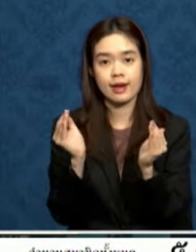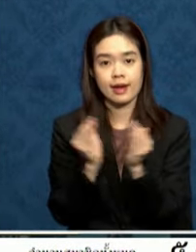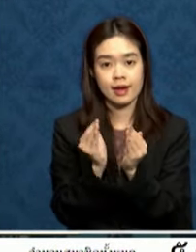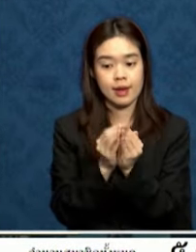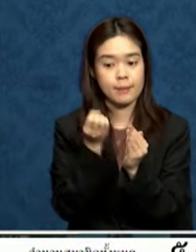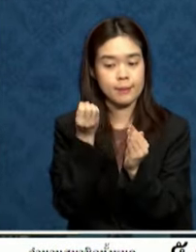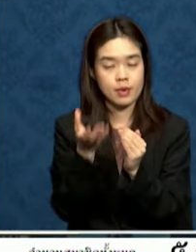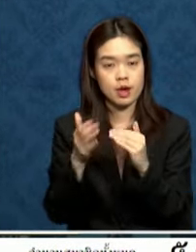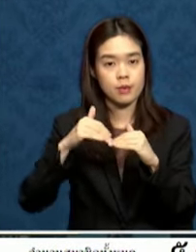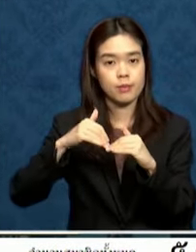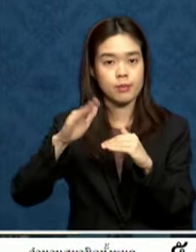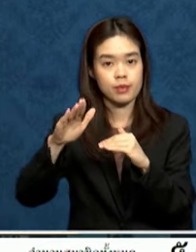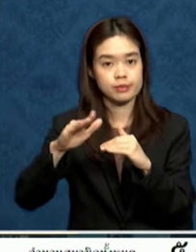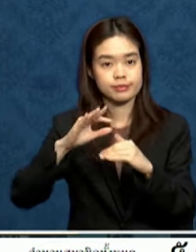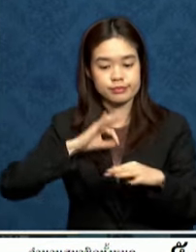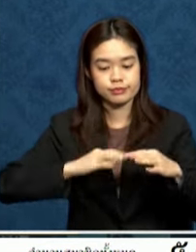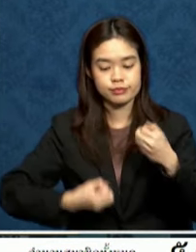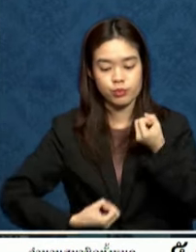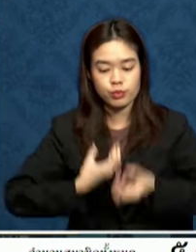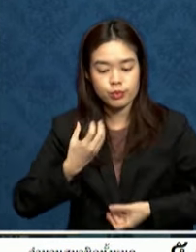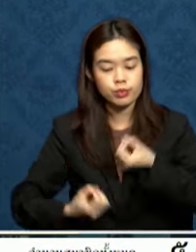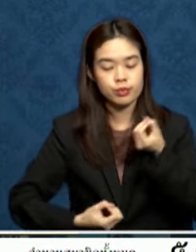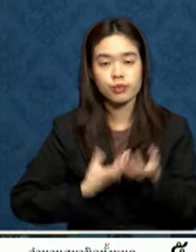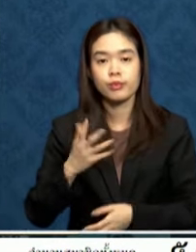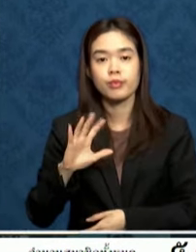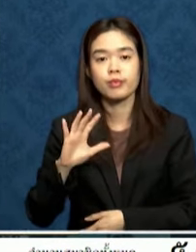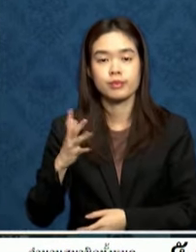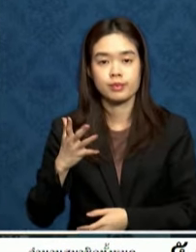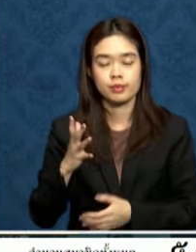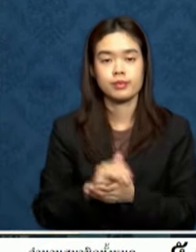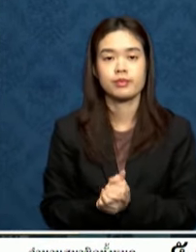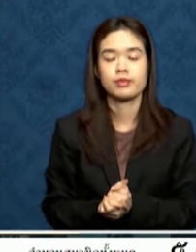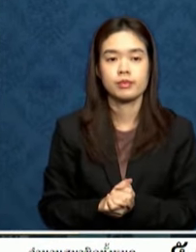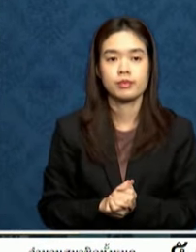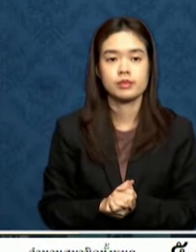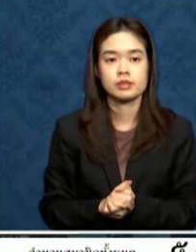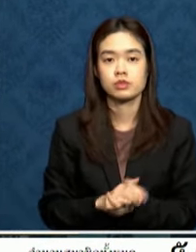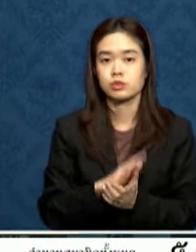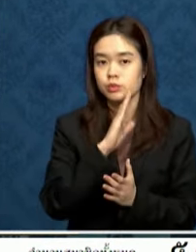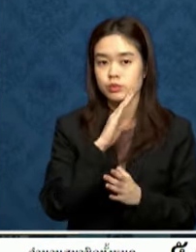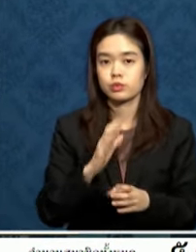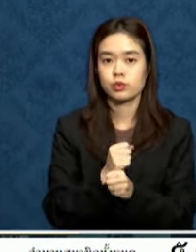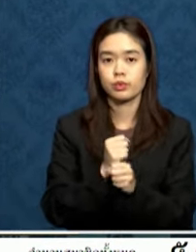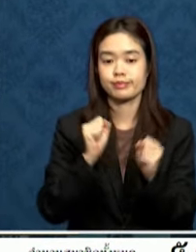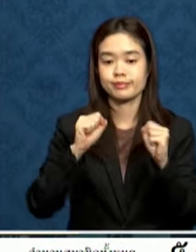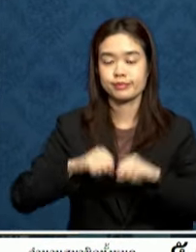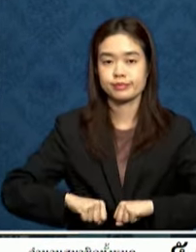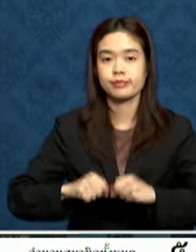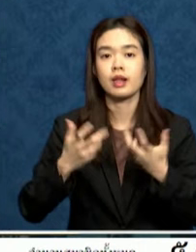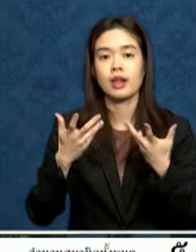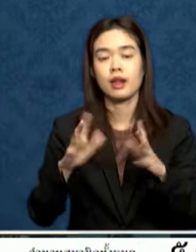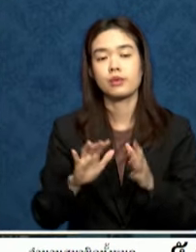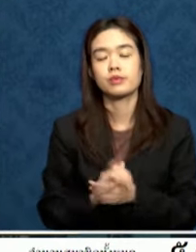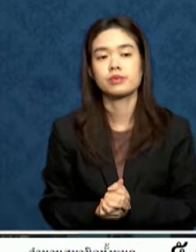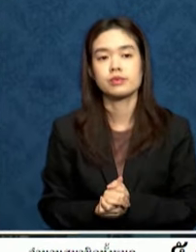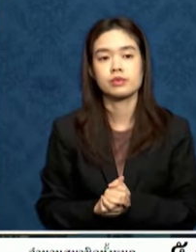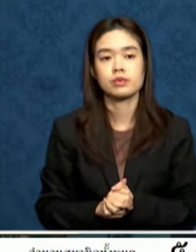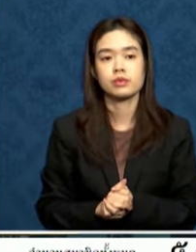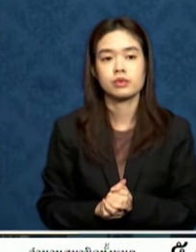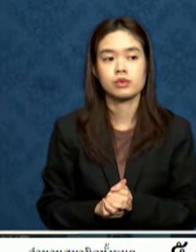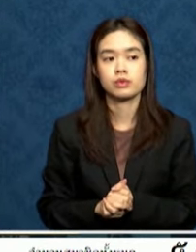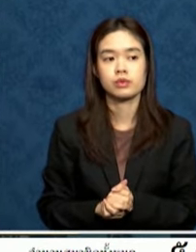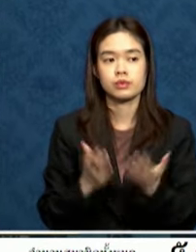เสียงไม่แสดงความคิดเห็นเพิ่มเติมในเรื่องที่ทำประชามตินั้นครับท่านประธานครับดูร่างของท่าน